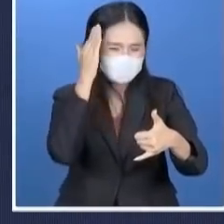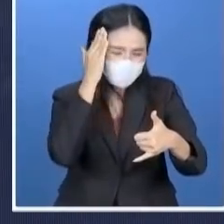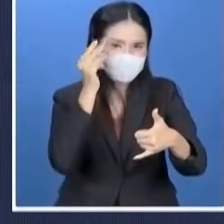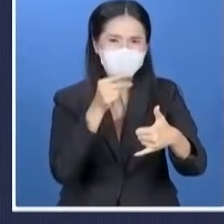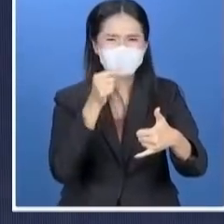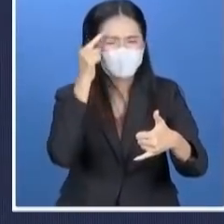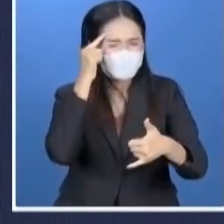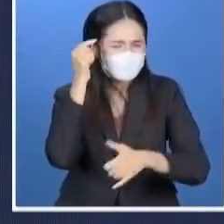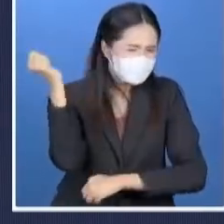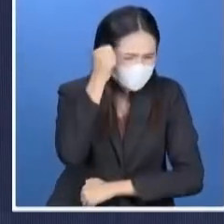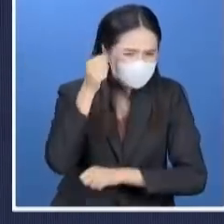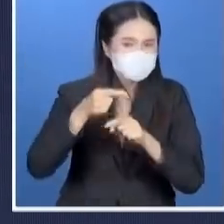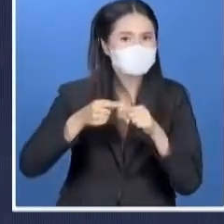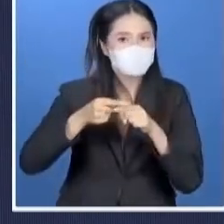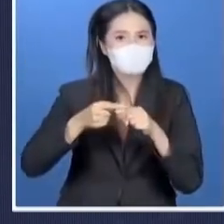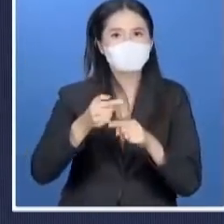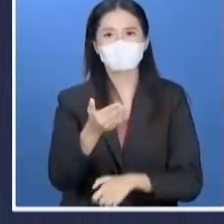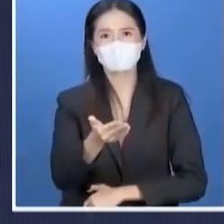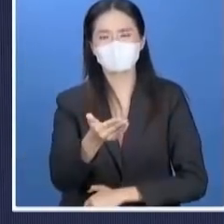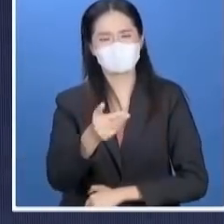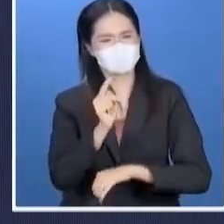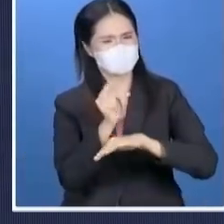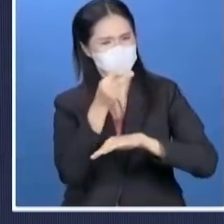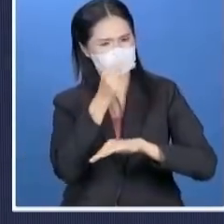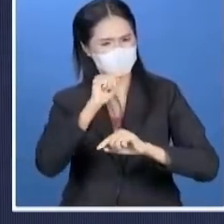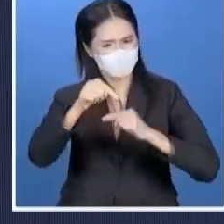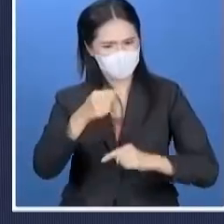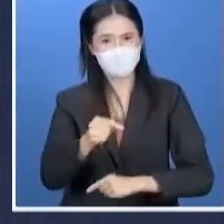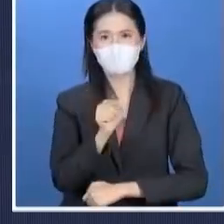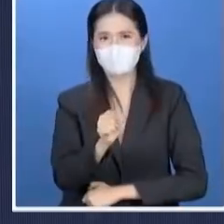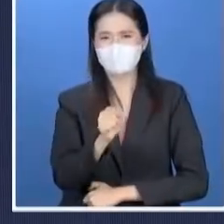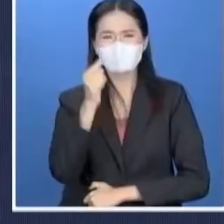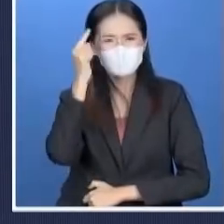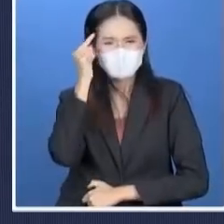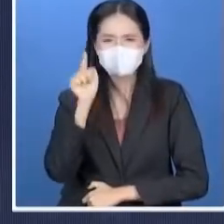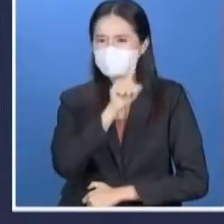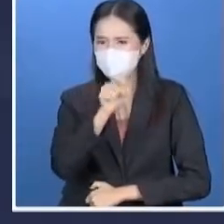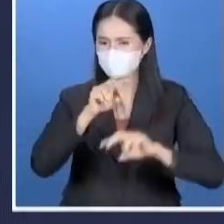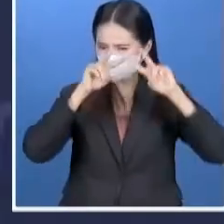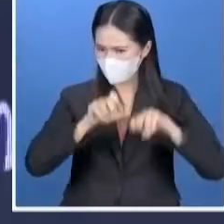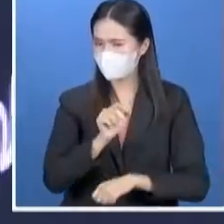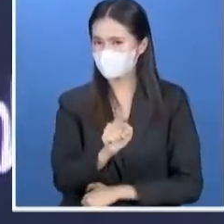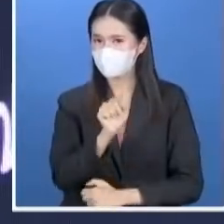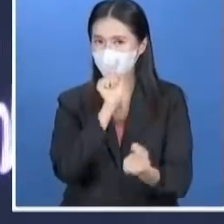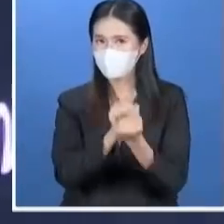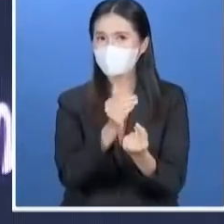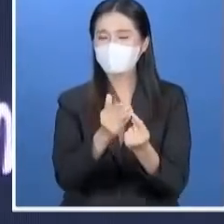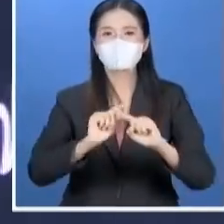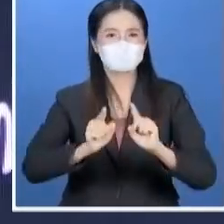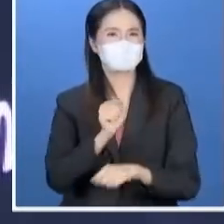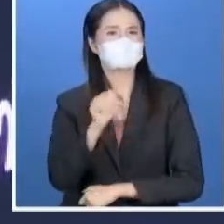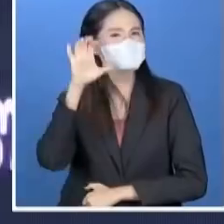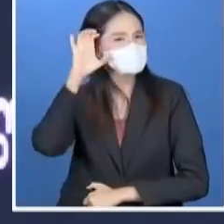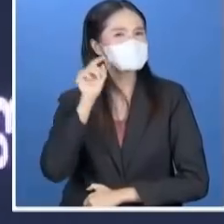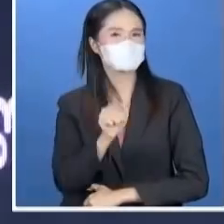วคล้ายกับเฮ้ยโดนอะไรเจ็บแบบนั้นไปทีนี้ชาวเน็ตเข้าไปคอมเมนต์พยายามคาดเดาเหตุการณ์แล้วก็วิเคราะห์สิ่งที่เกิดขึ้นนะครับแต่ว่าส่วนใหญ่